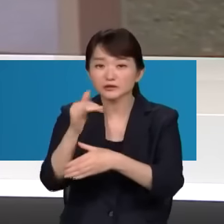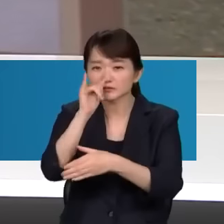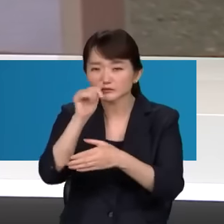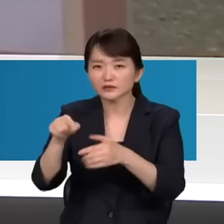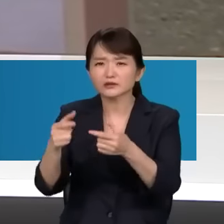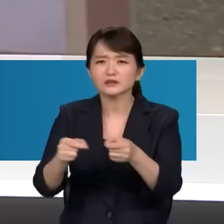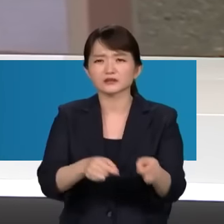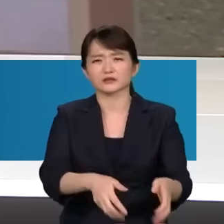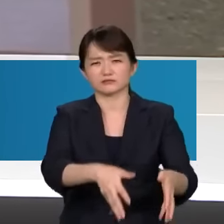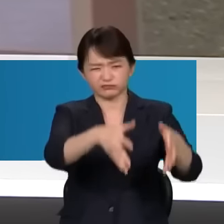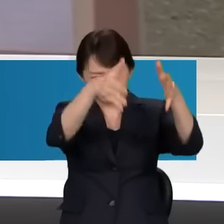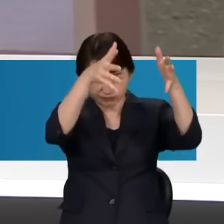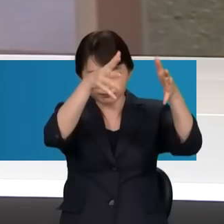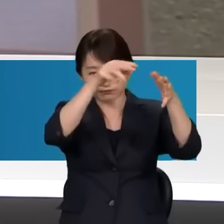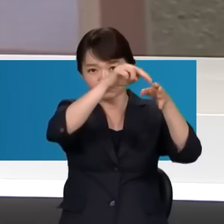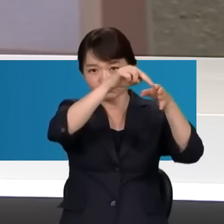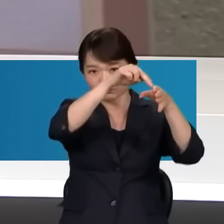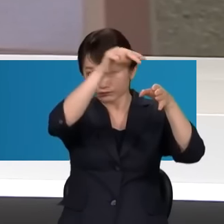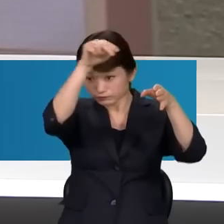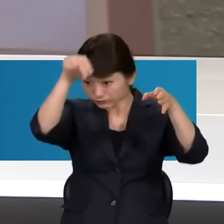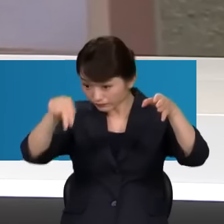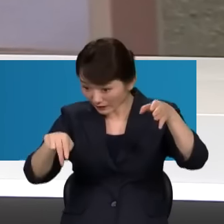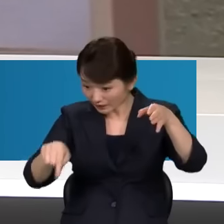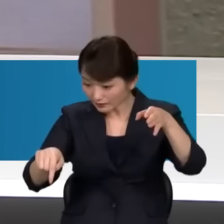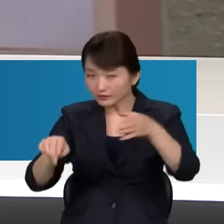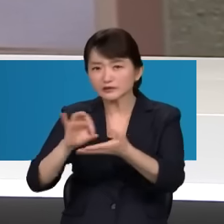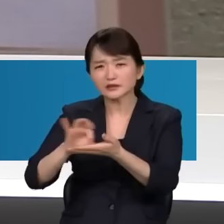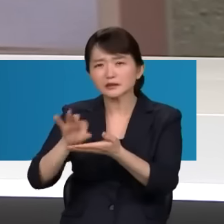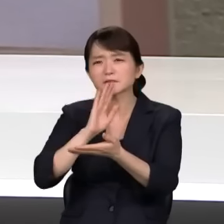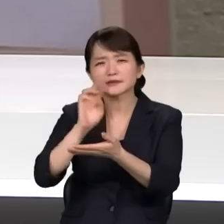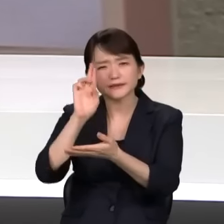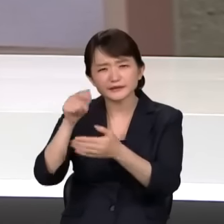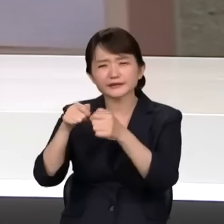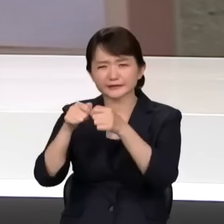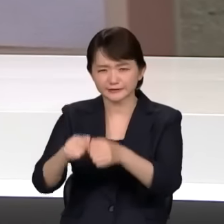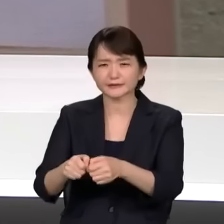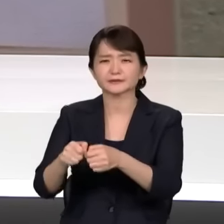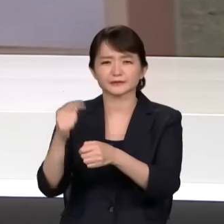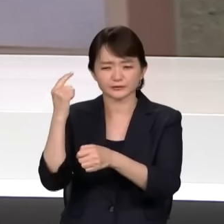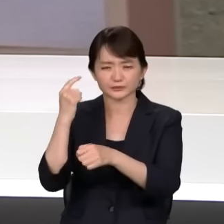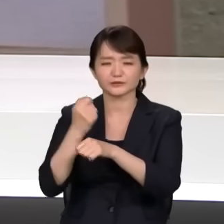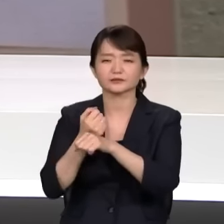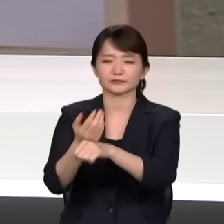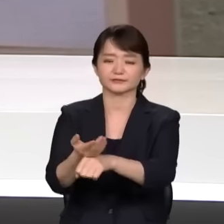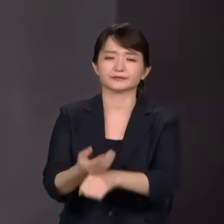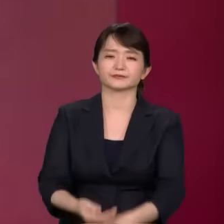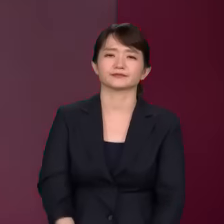이렇게 고층에서 탈출할 때 에어매트를 쓰는 게 맞는지 강보들 기자가 자세히 짚어드리겠습니다.